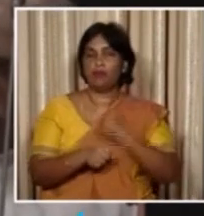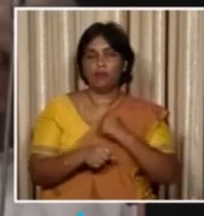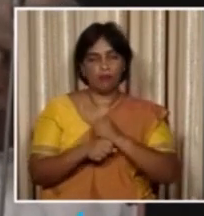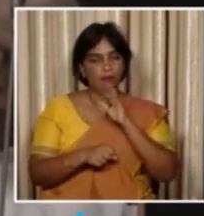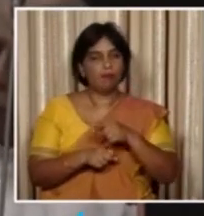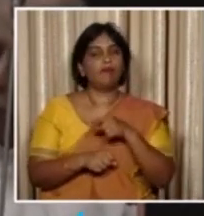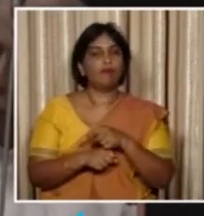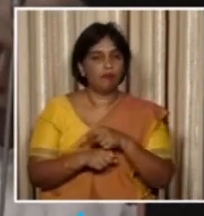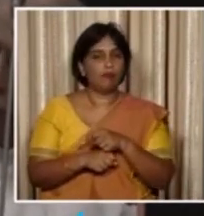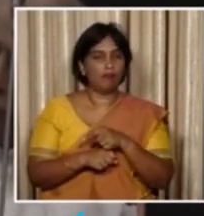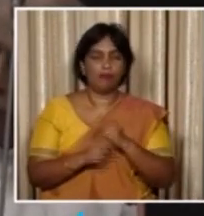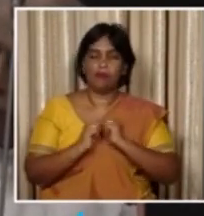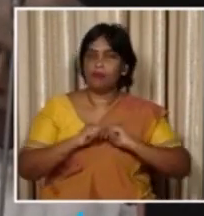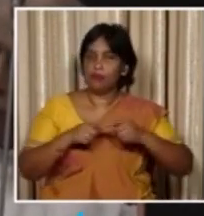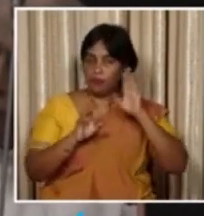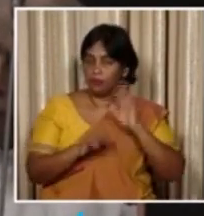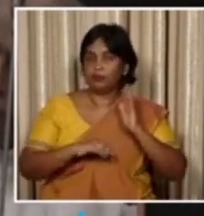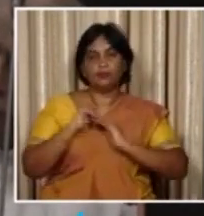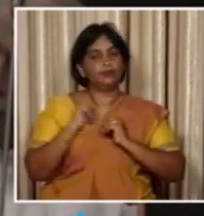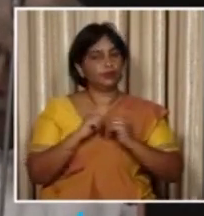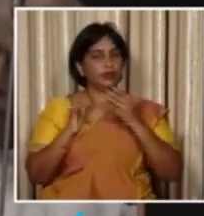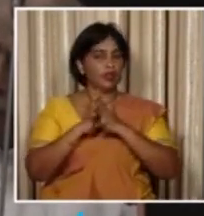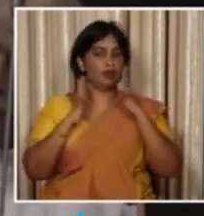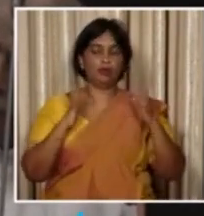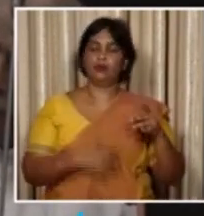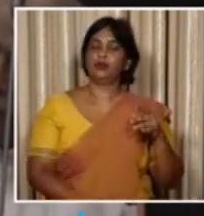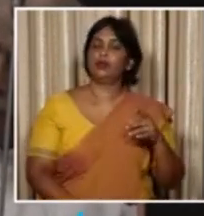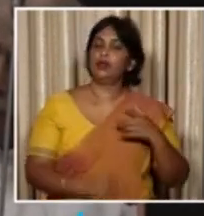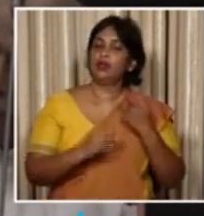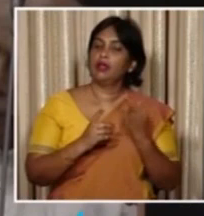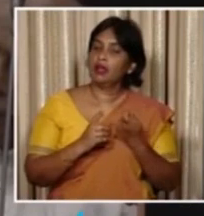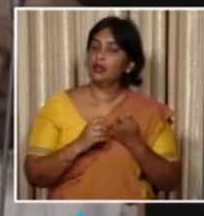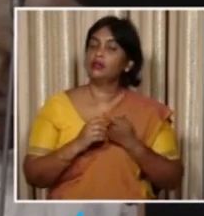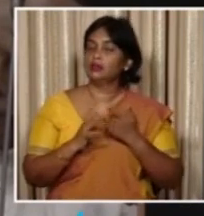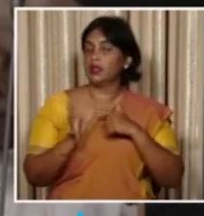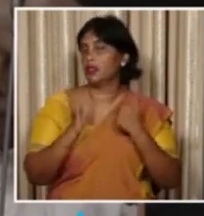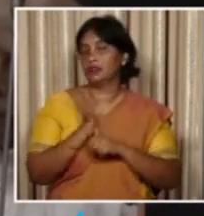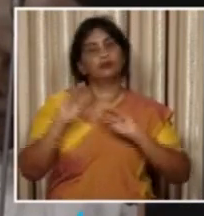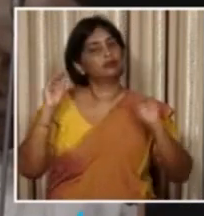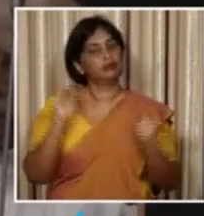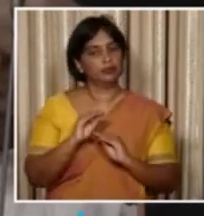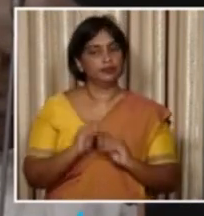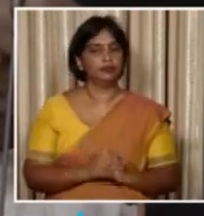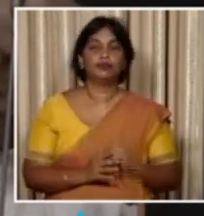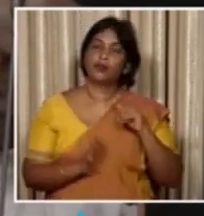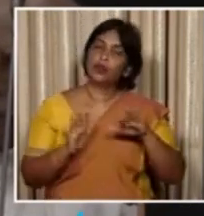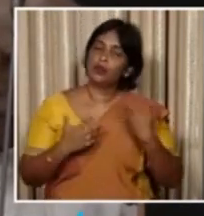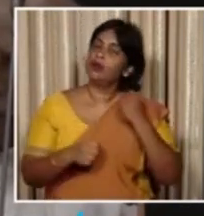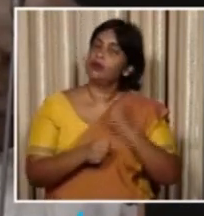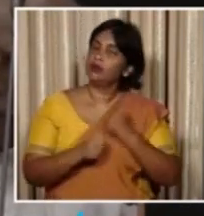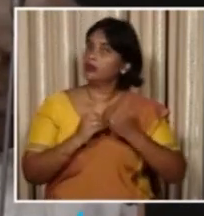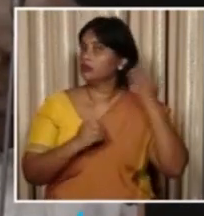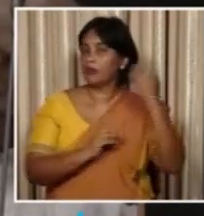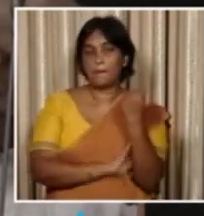විසින් අනුගමනය කළ යුතු ක්‍රියාමාර්ග රැසක් ආර්ථික පරිවර්තන පනතේ ඇතුළත් කර තිබෙනවා. කුමන රජයක්